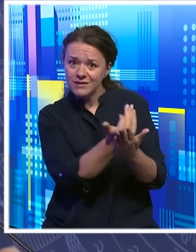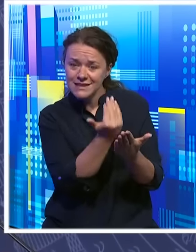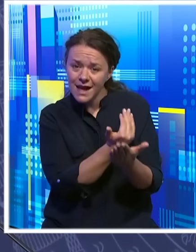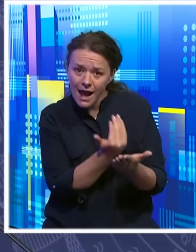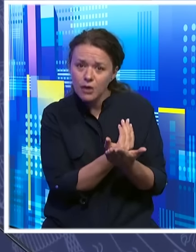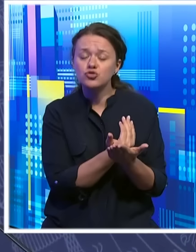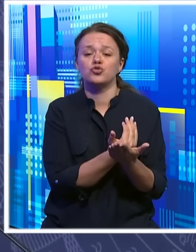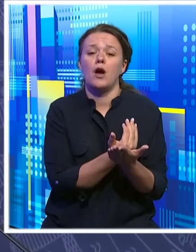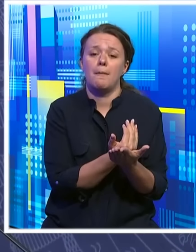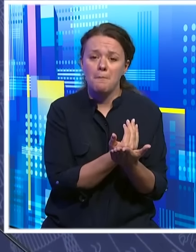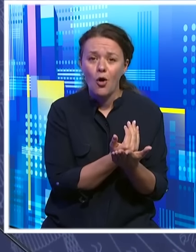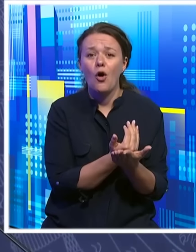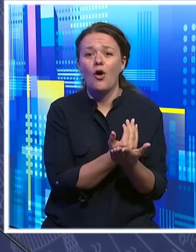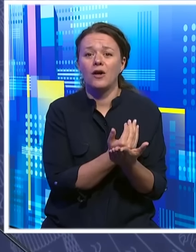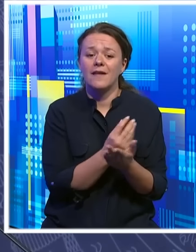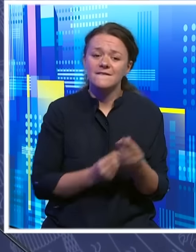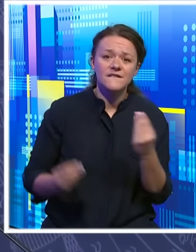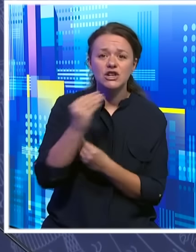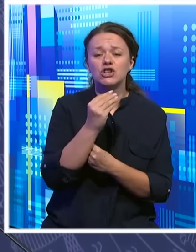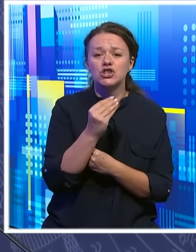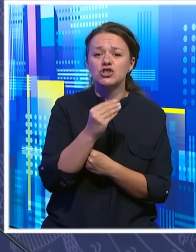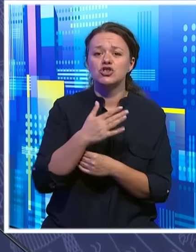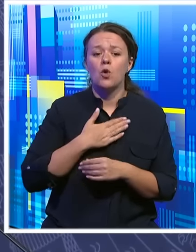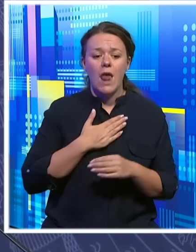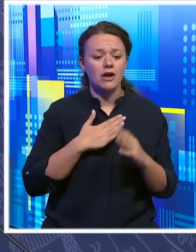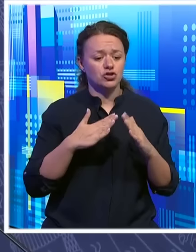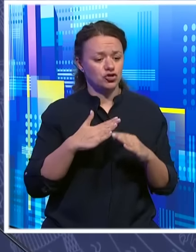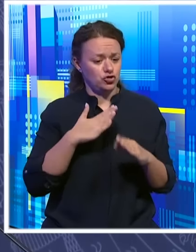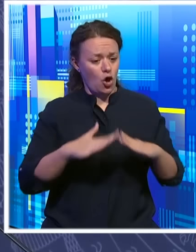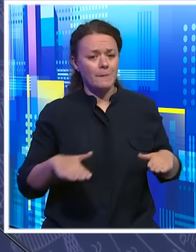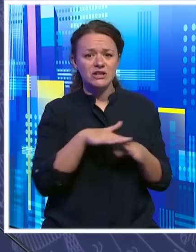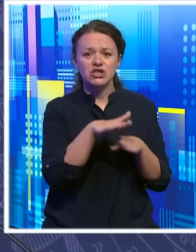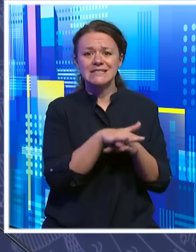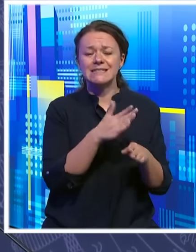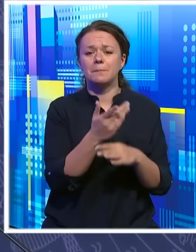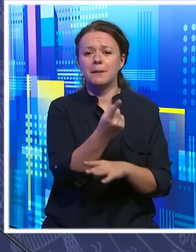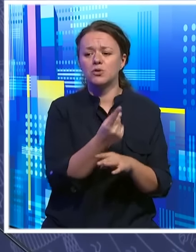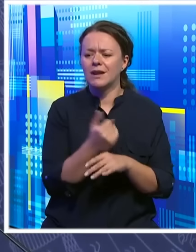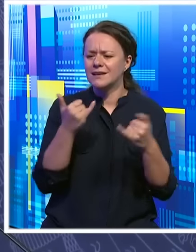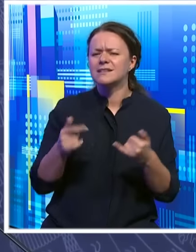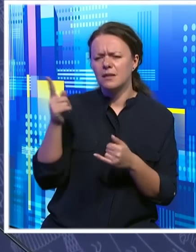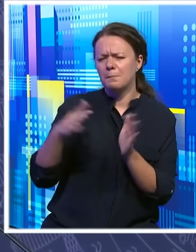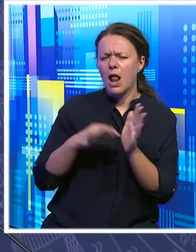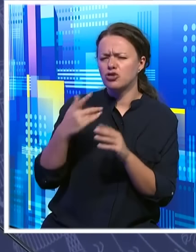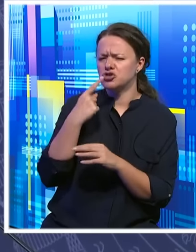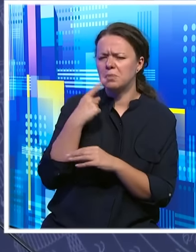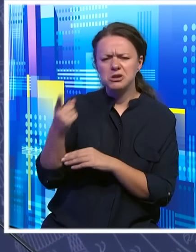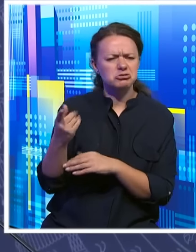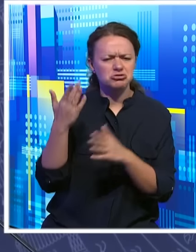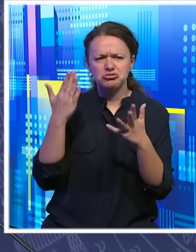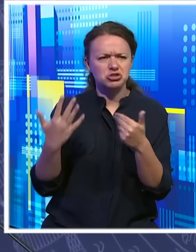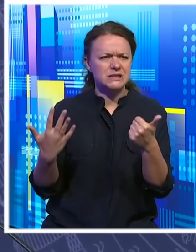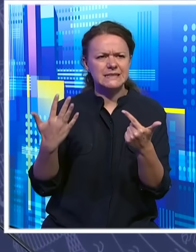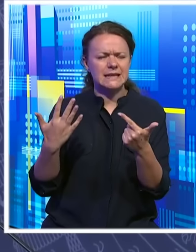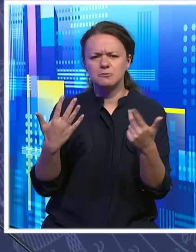ubacimo što je moguće više raketa i granata u sopstveni sistem. Jer mi sada su nam rezerve, Miloše, ti ćeš o tome govoriš, negdje